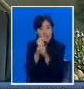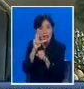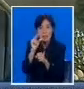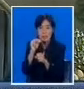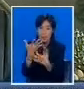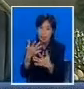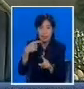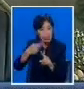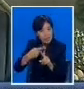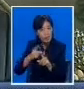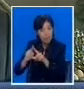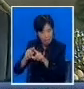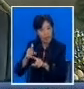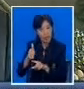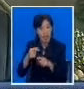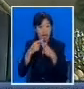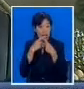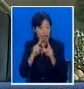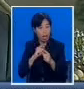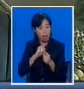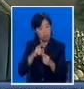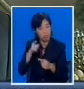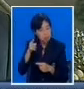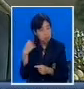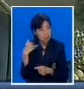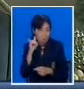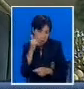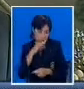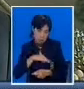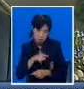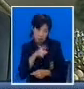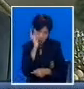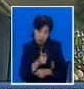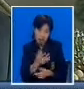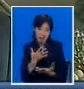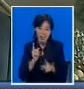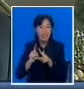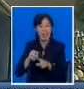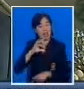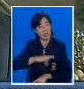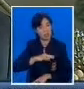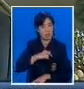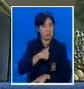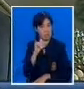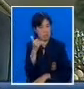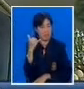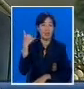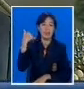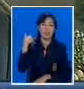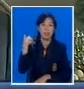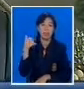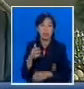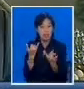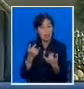ว่ากติกาถูกใจเขาก็คือว่ากติกาแน่นอนหรือเปล่านะครับหลายครั้งขณะนี้ก็คืออย่างที่ผมบอกอาจจะมีทน